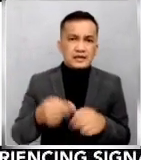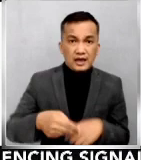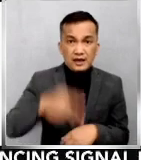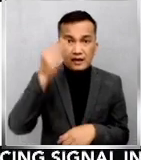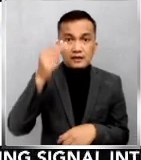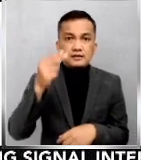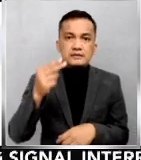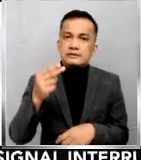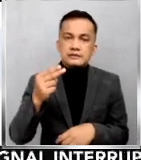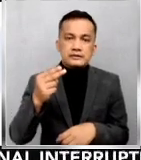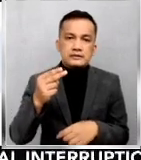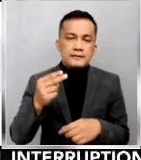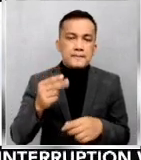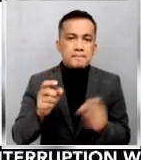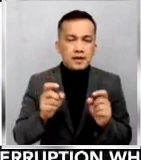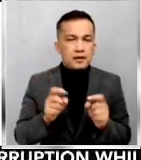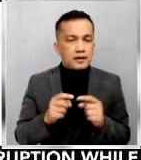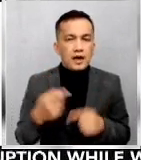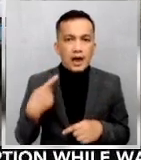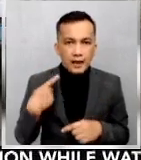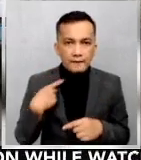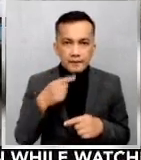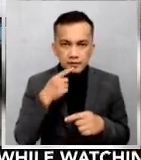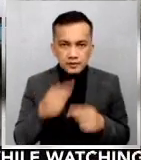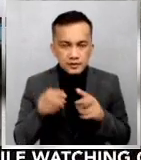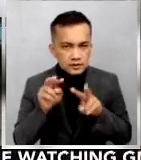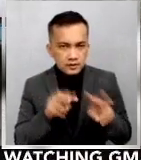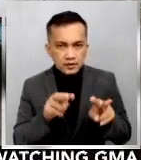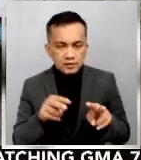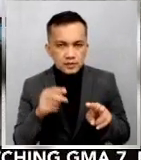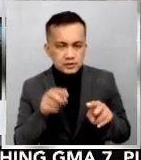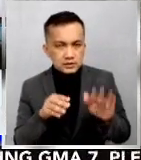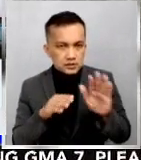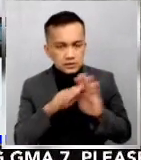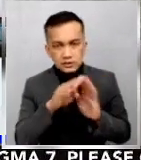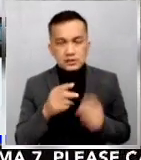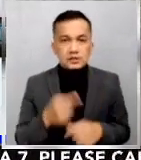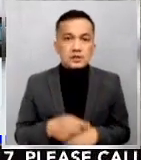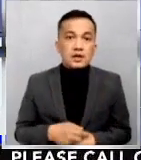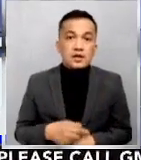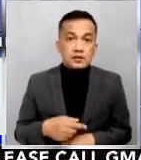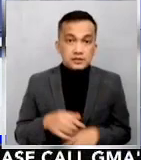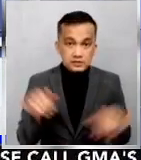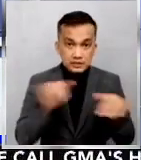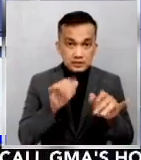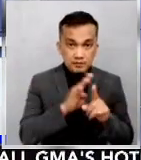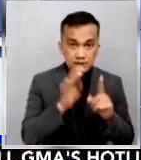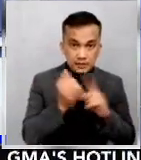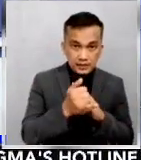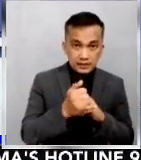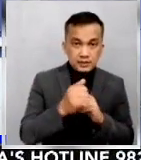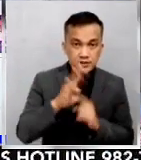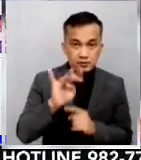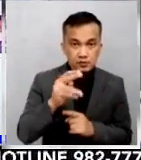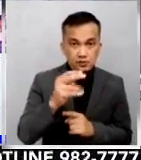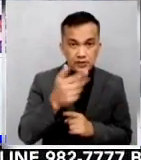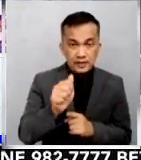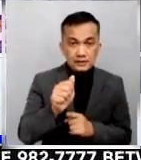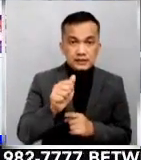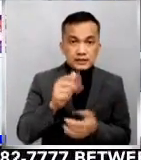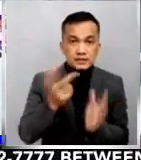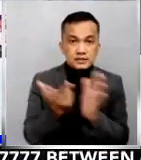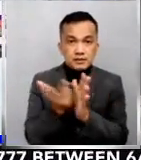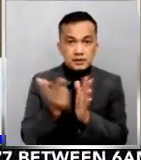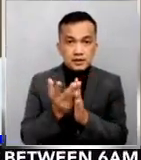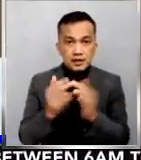sobrang. May mga budgetary constraints din tayo. Gaya rito, sa barangay Maybunga sa Pasig, kung saan aabot sa 40,000 ang bilang ng